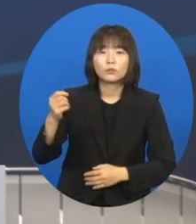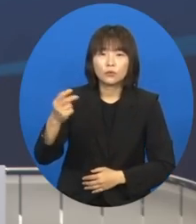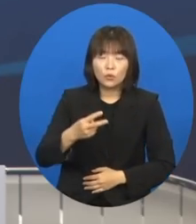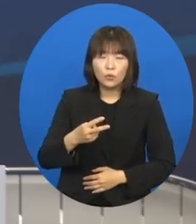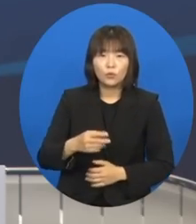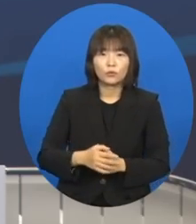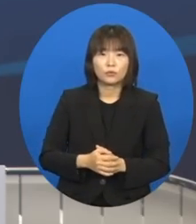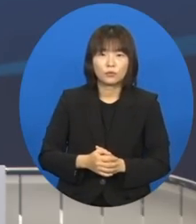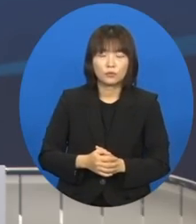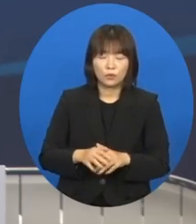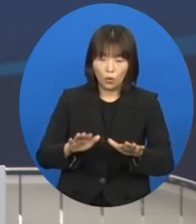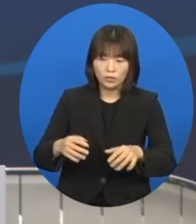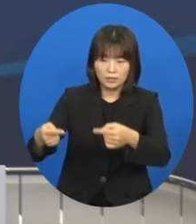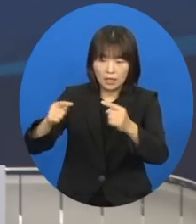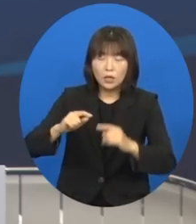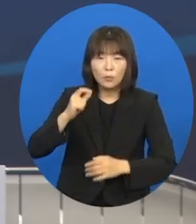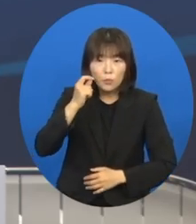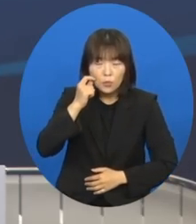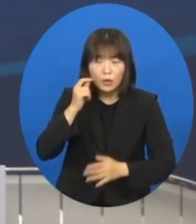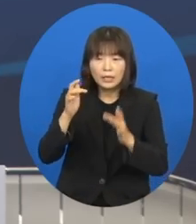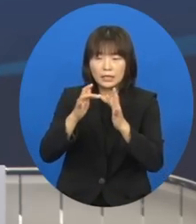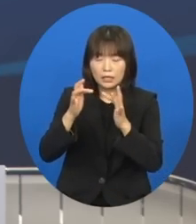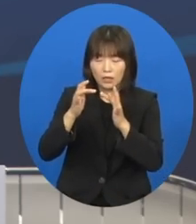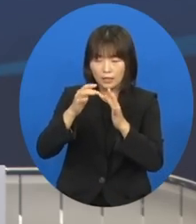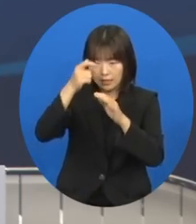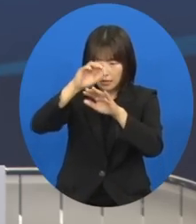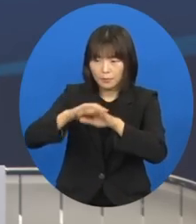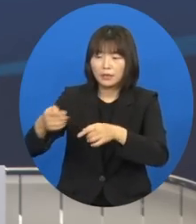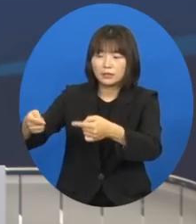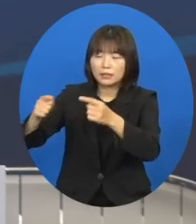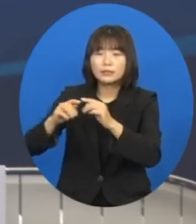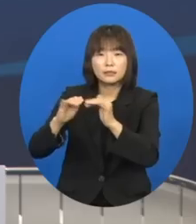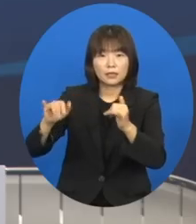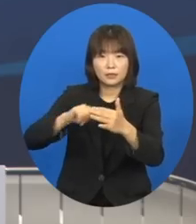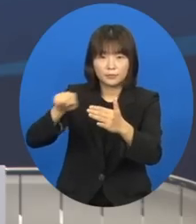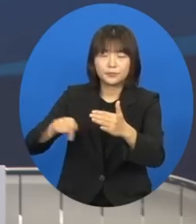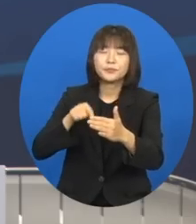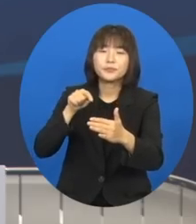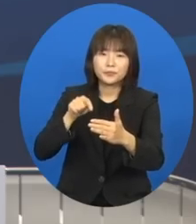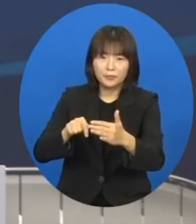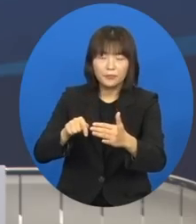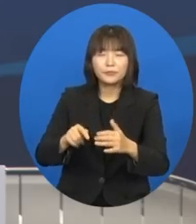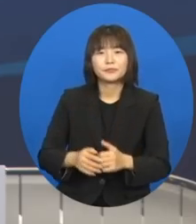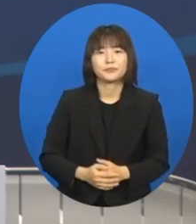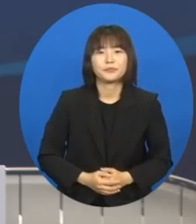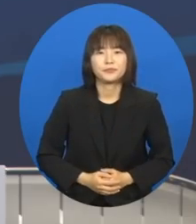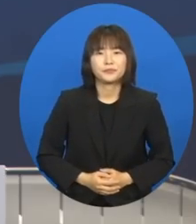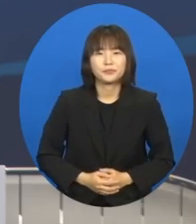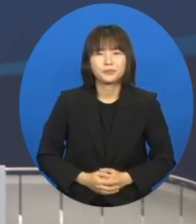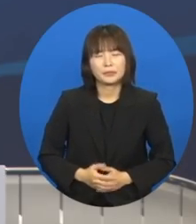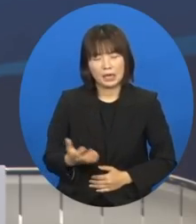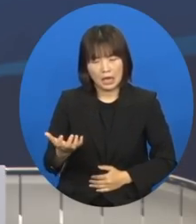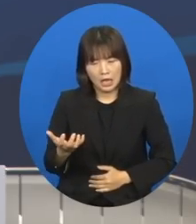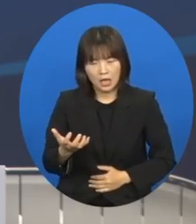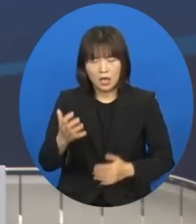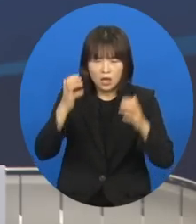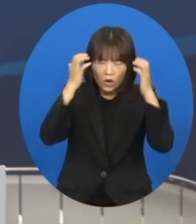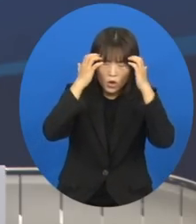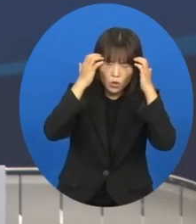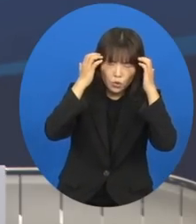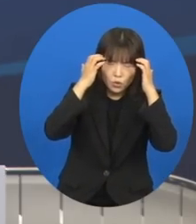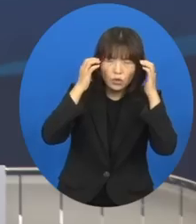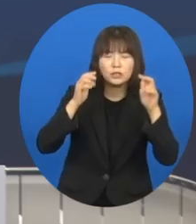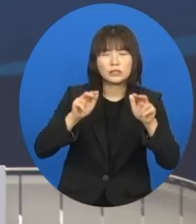이곳에 참석하지 못하고 인터넷으로 예배드리는 분들 가운데서도 너무나 아픔과 고통으로